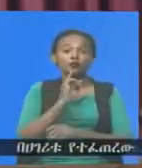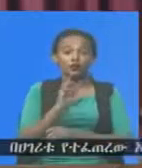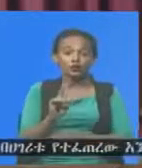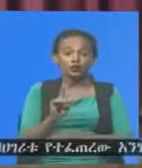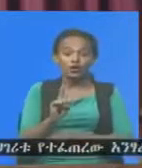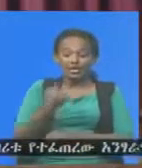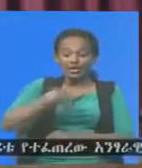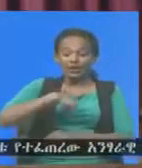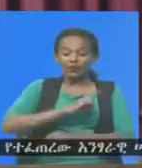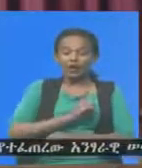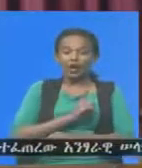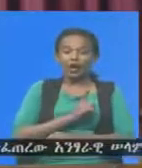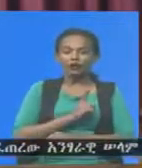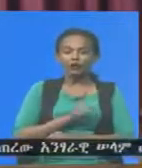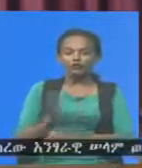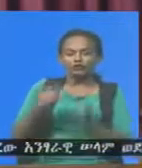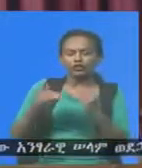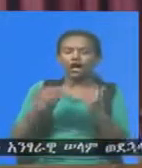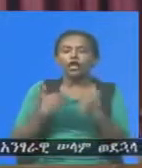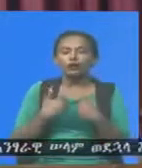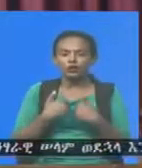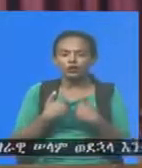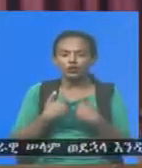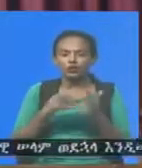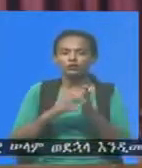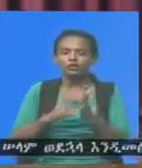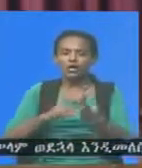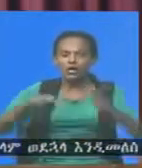በእኛው ስነት ያለባቸው ለምሳሌ